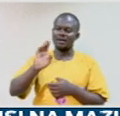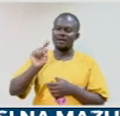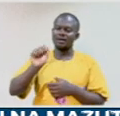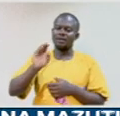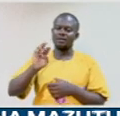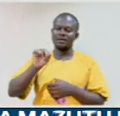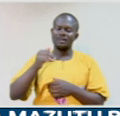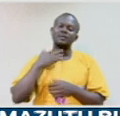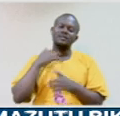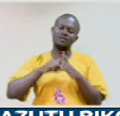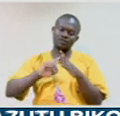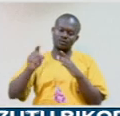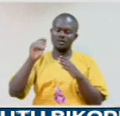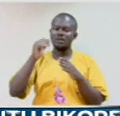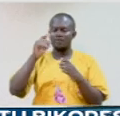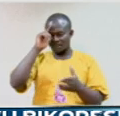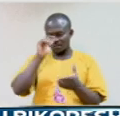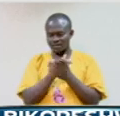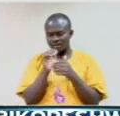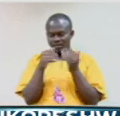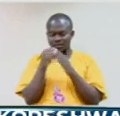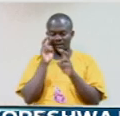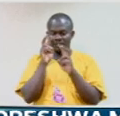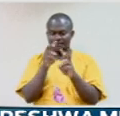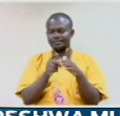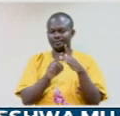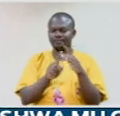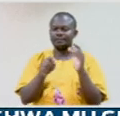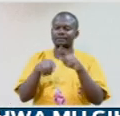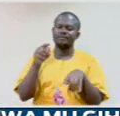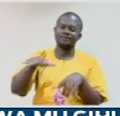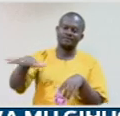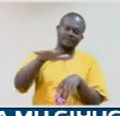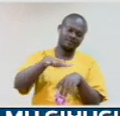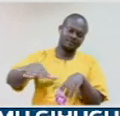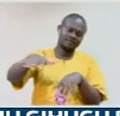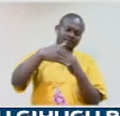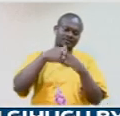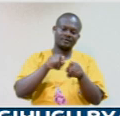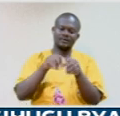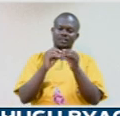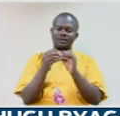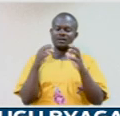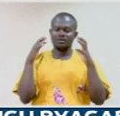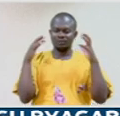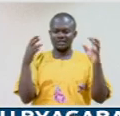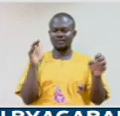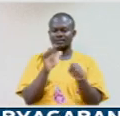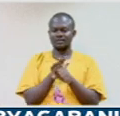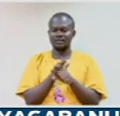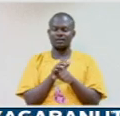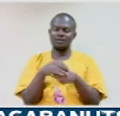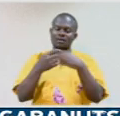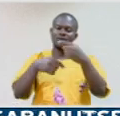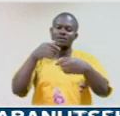bajya bagikabwaye bizera ko bahabonera ubuhungiro bakabiciraho ngaho nabo umubare munini cyane.